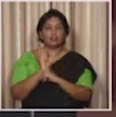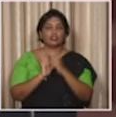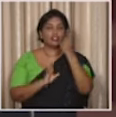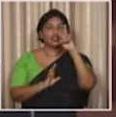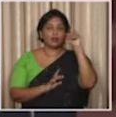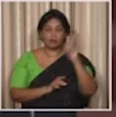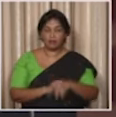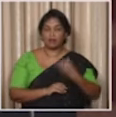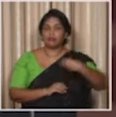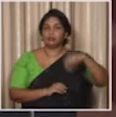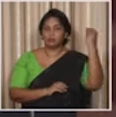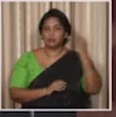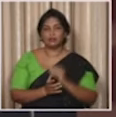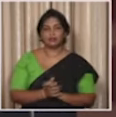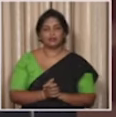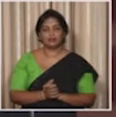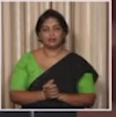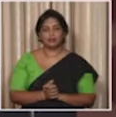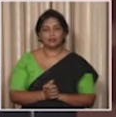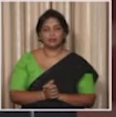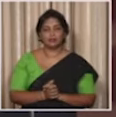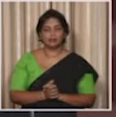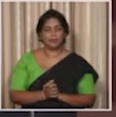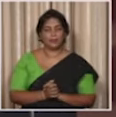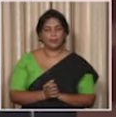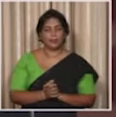7,12,000කින් වැඩි කරලා තියෙනවා. ගරු